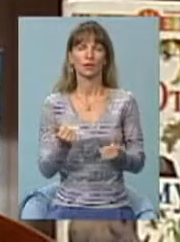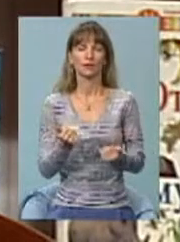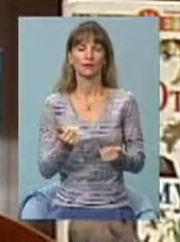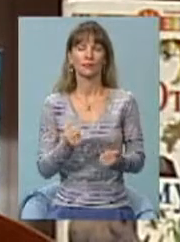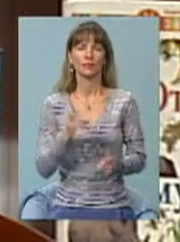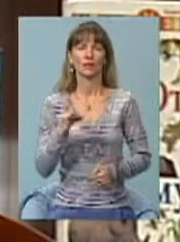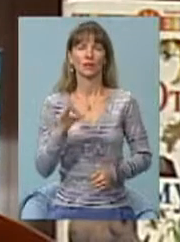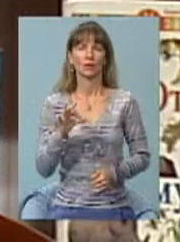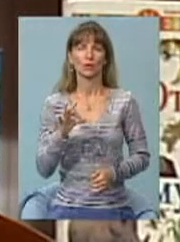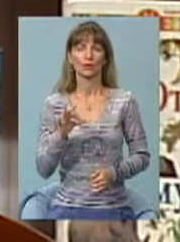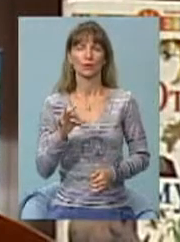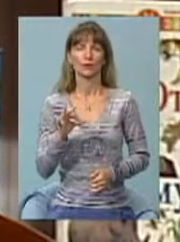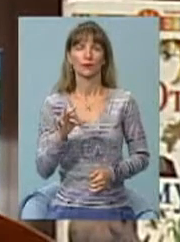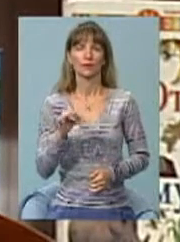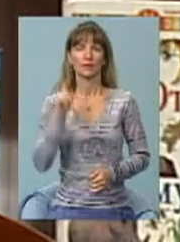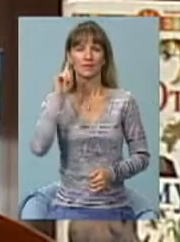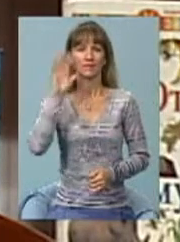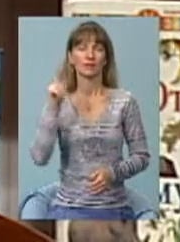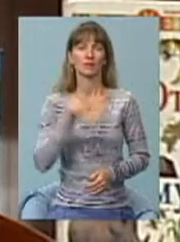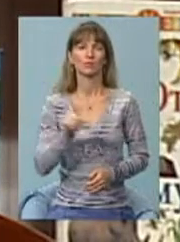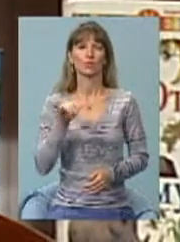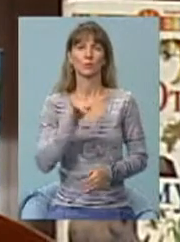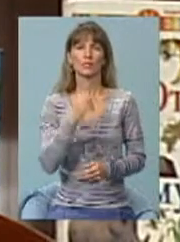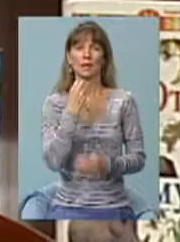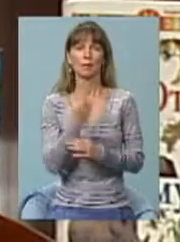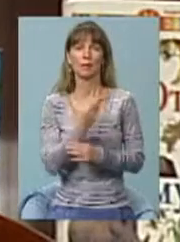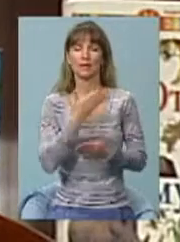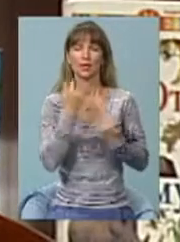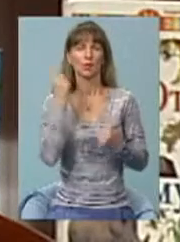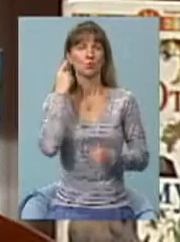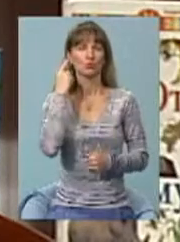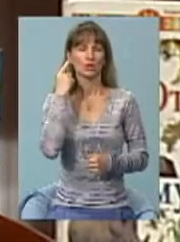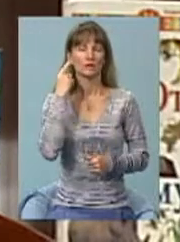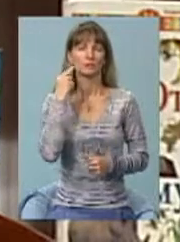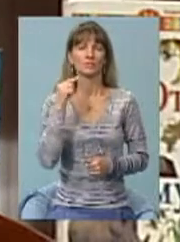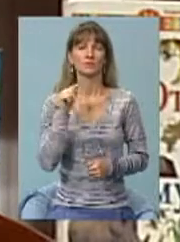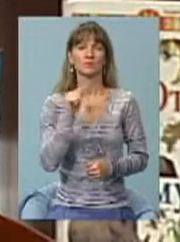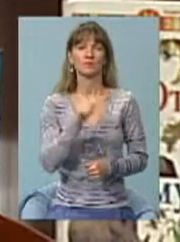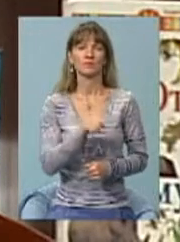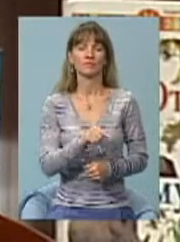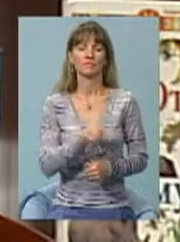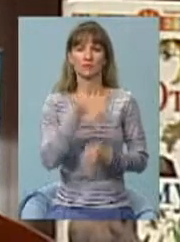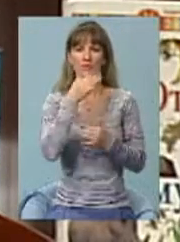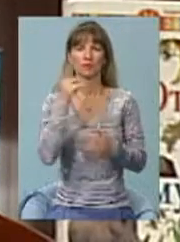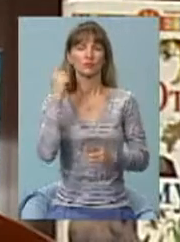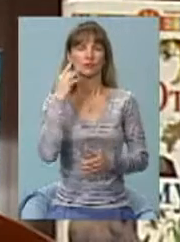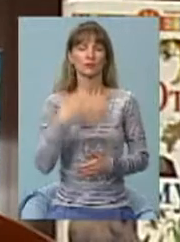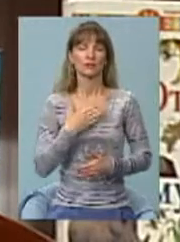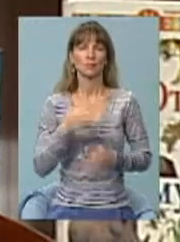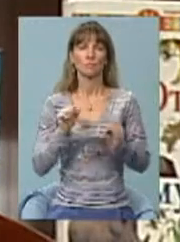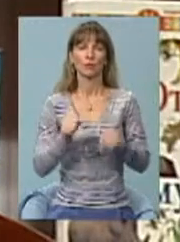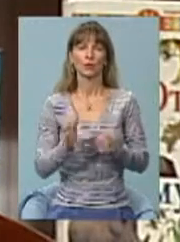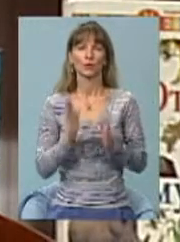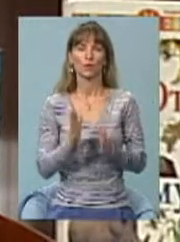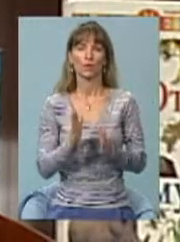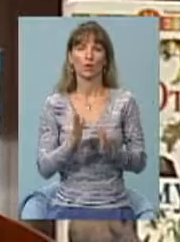Но, как известно всем, что у змей нет ушей. То есть они не могут слышать нас, они могут только